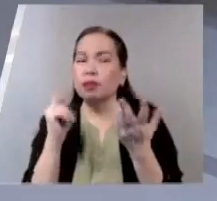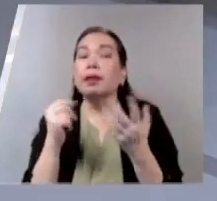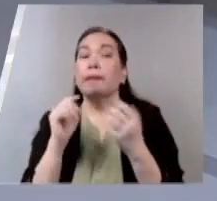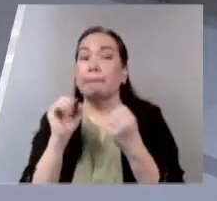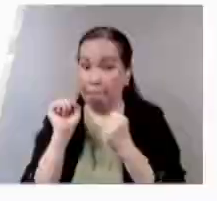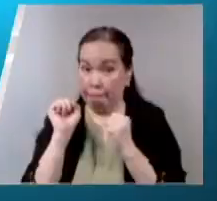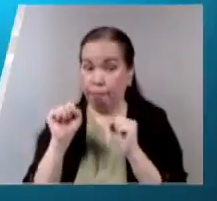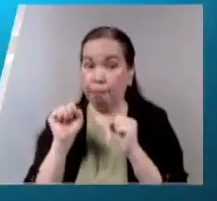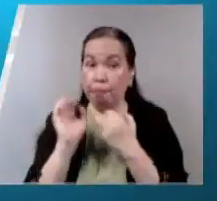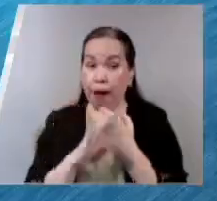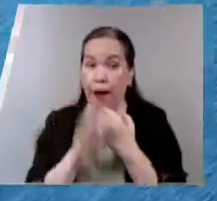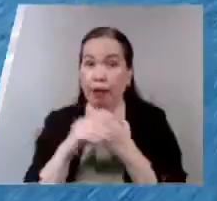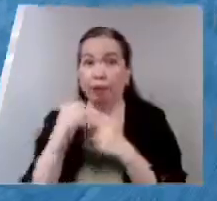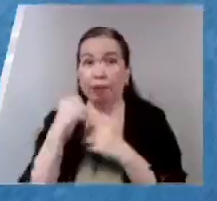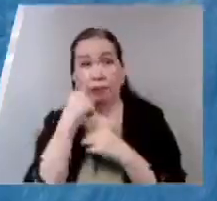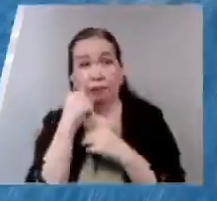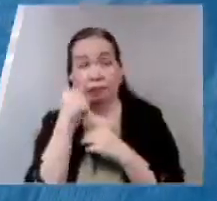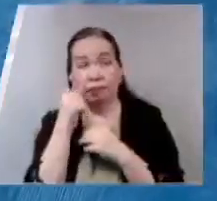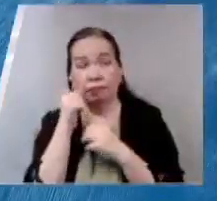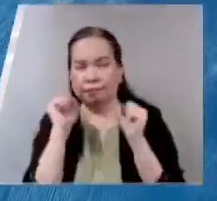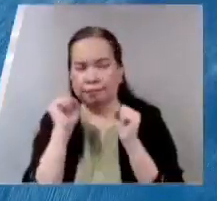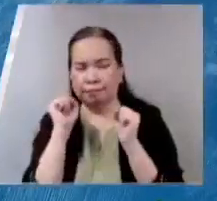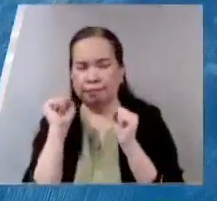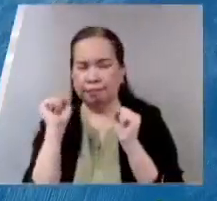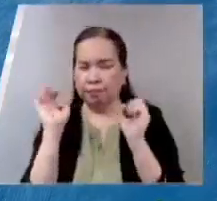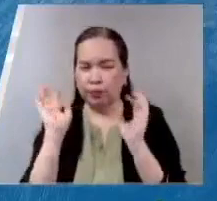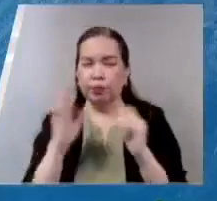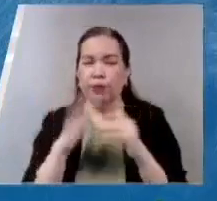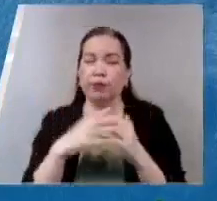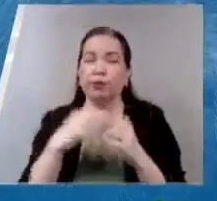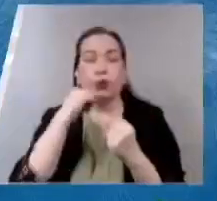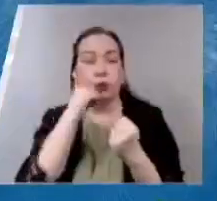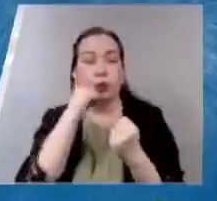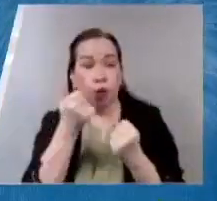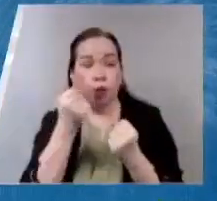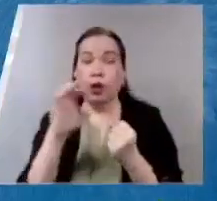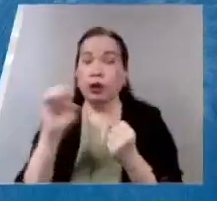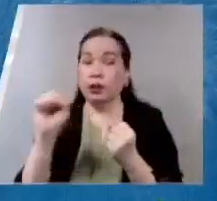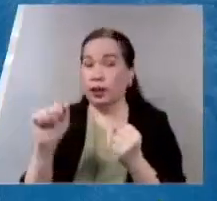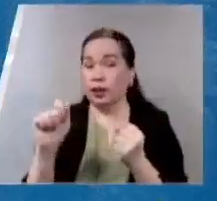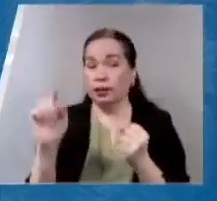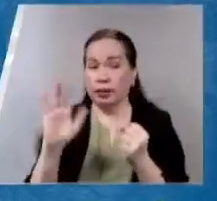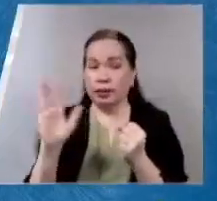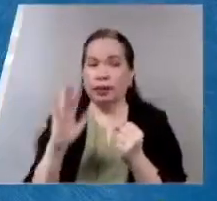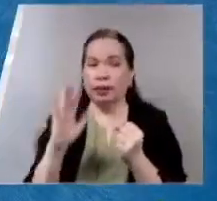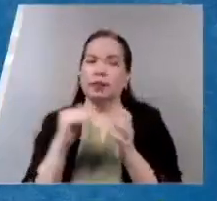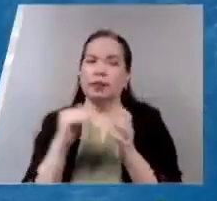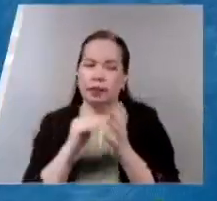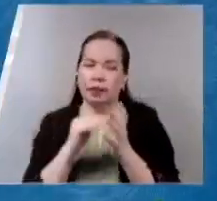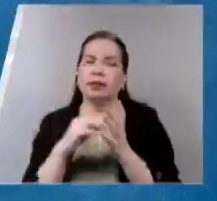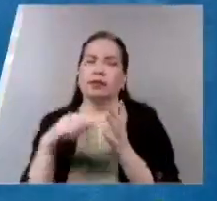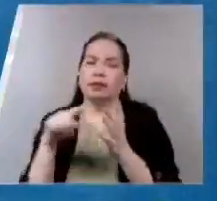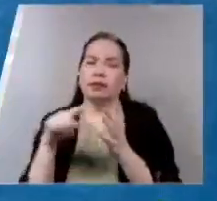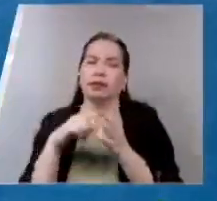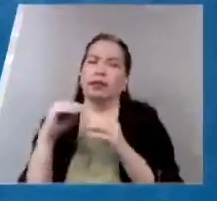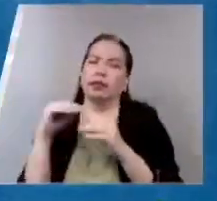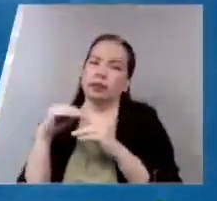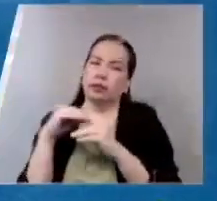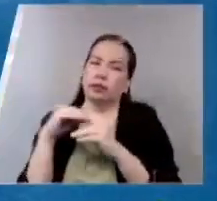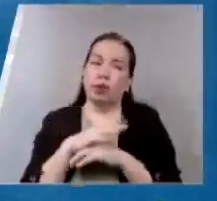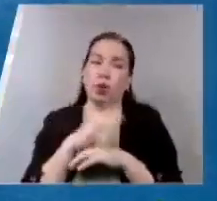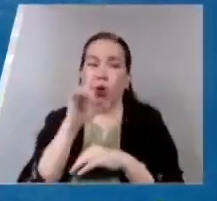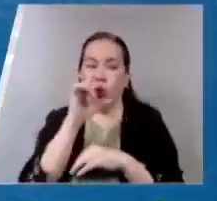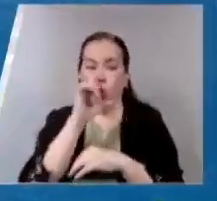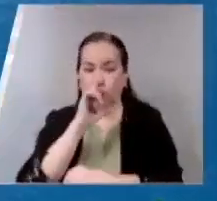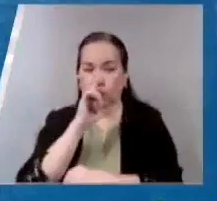susunod na araw. Ayon sa PAGASA, maaaring bukas o sa weekend ay unti-unti na muli itong makaapekto sa Luzon. Pero di